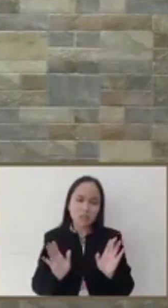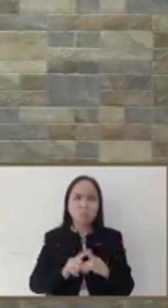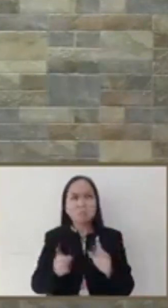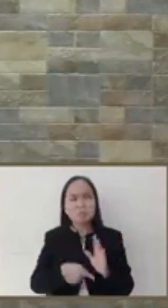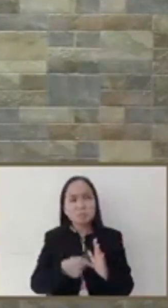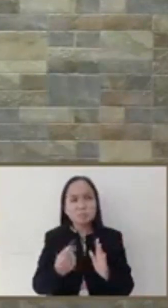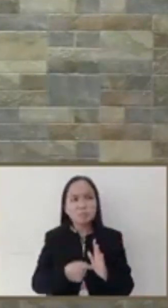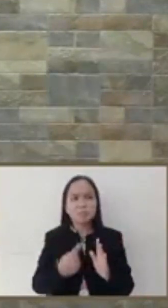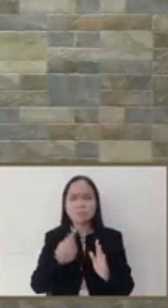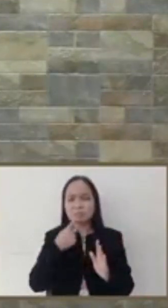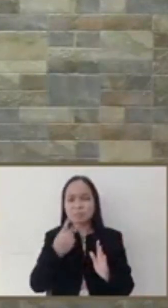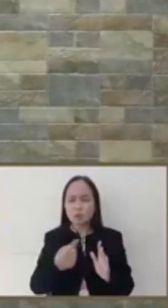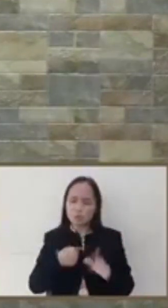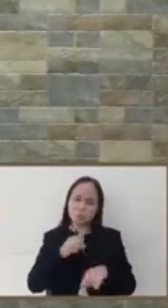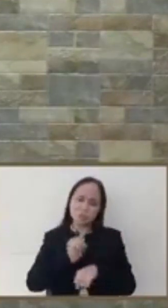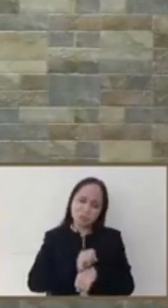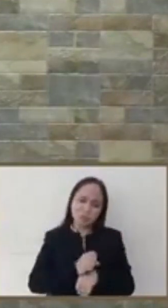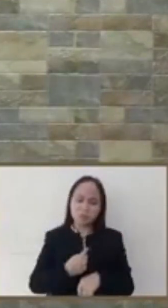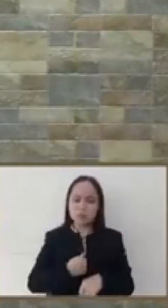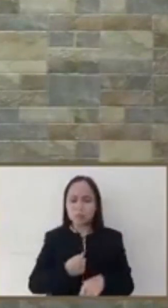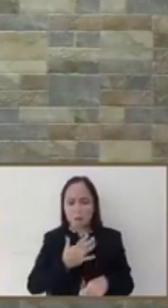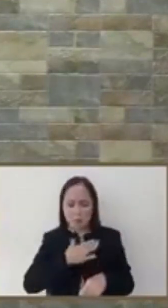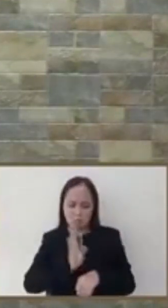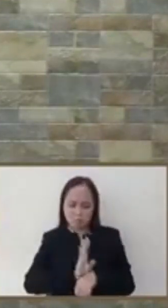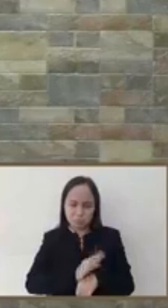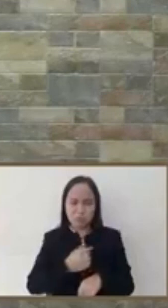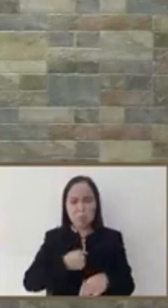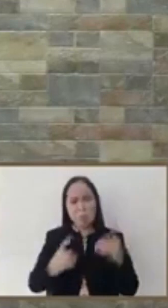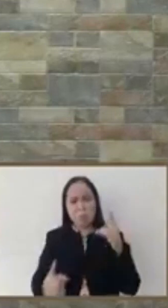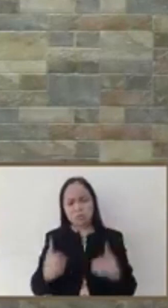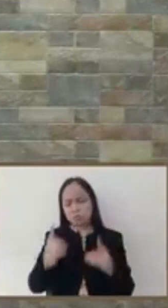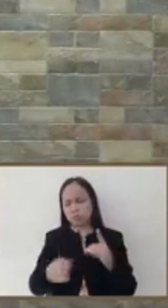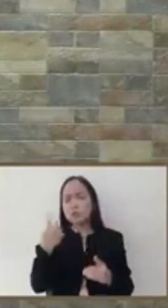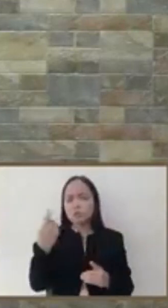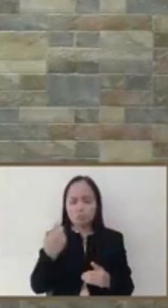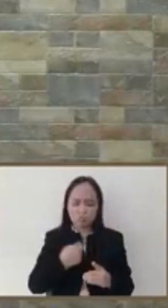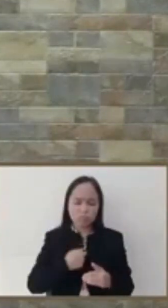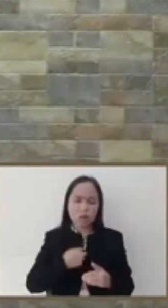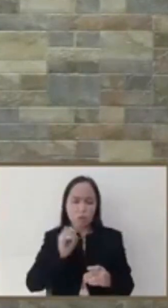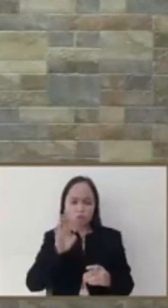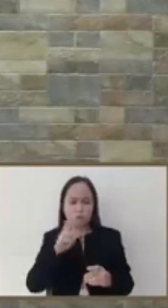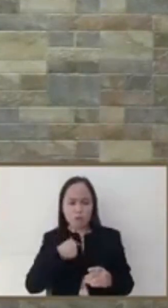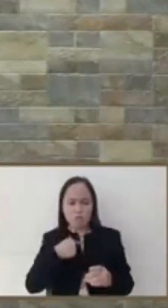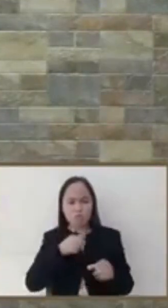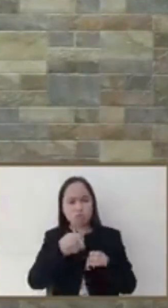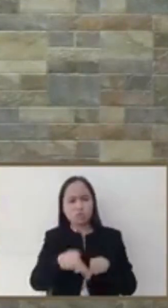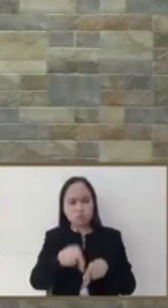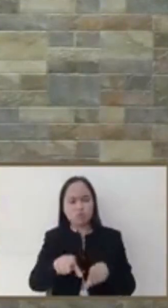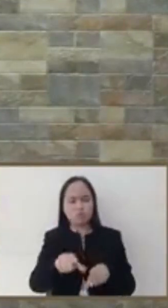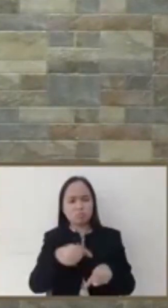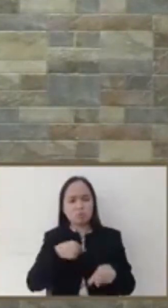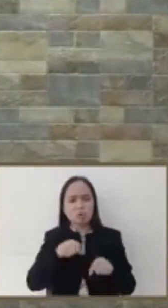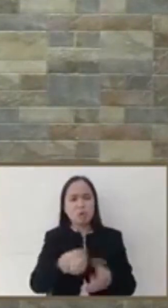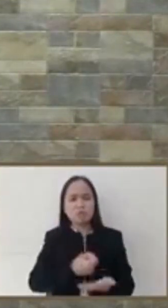sometimes, sabihin mo, ganito lang ang trabaho ko, ganito lang ang business ko, driver lang ako, o ako'y nasa bangketa lang, nagtitindi lang ako sa bangketa.